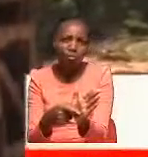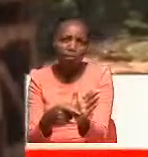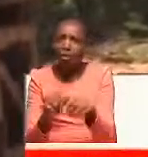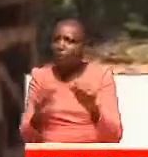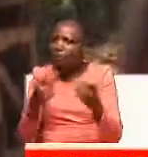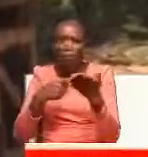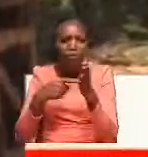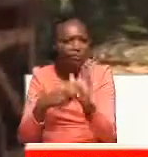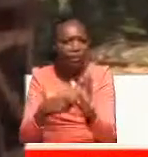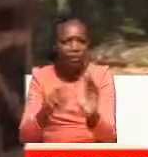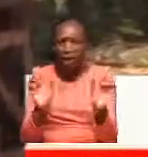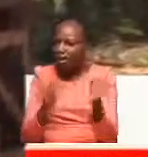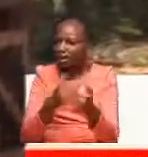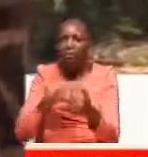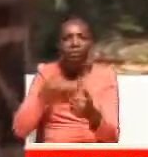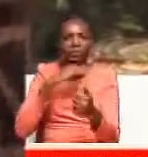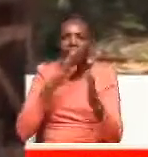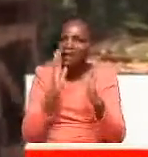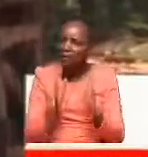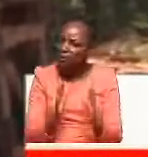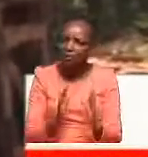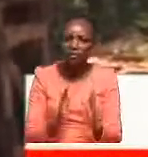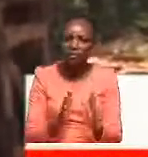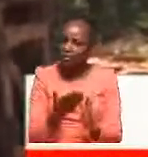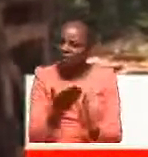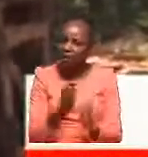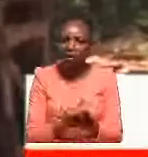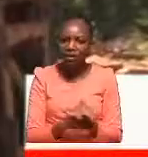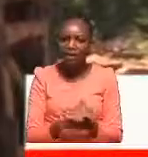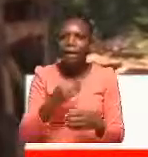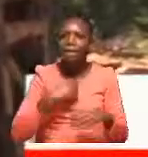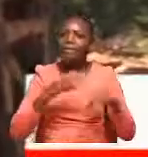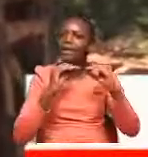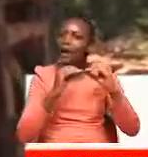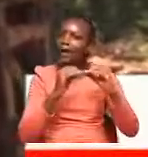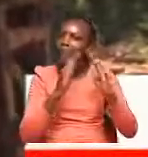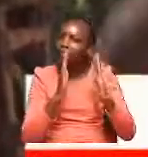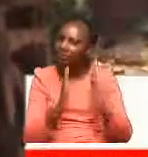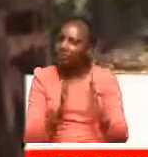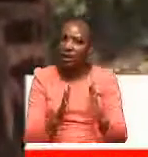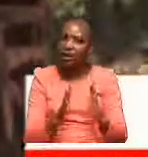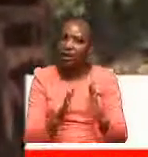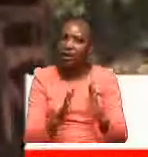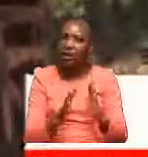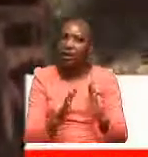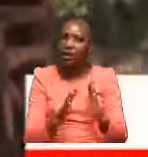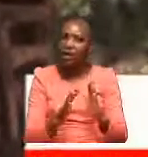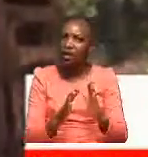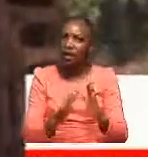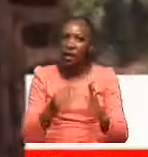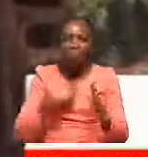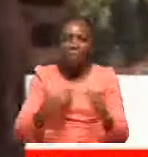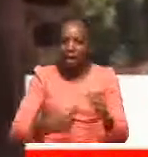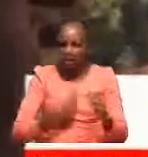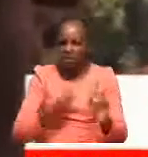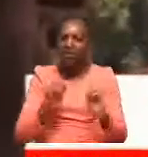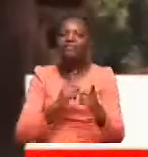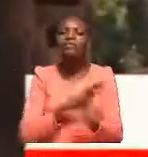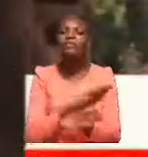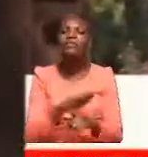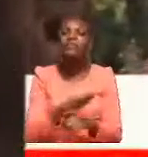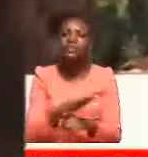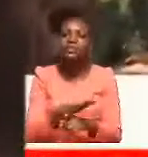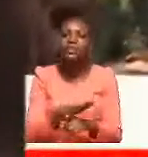mtu unachukua pistol yako na unarusha hapo. Mimi ni mwalimu na yeye heshimiwa mwalimu mkuu. Shida limeenda kokote kwamba mtoto wangu ni